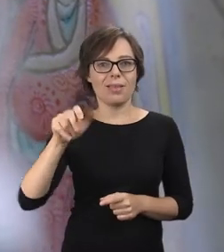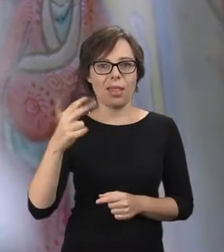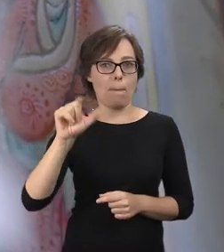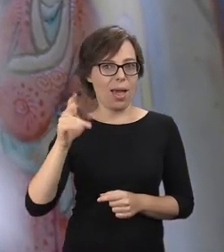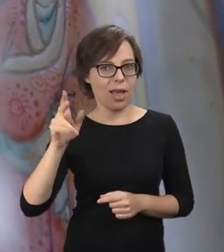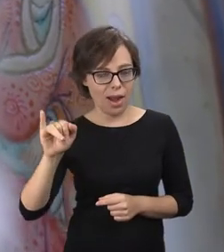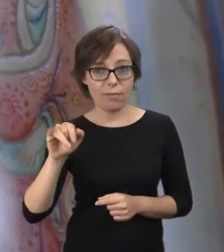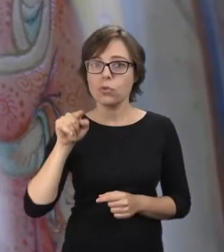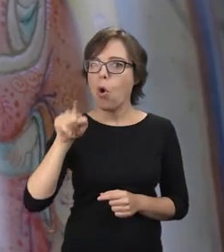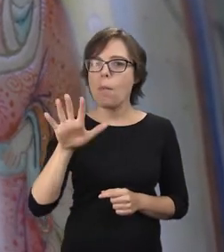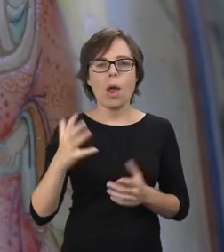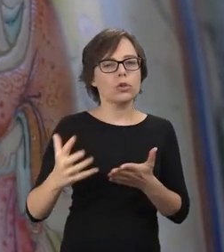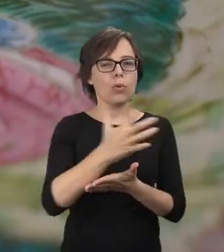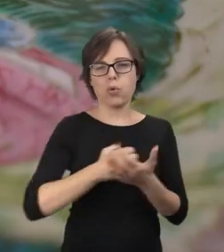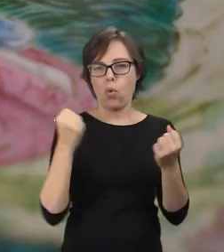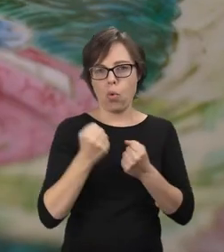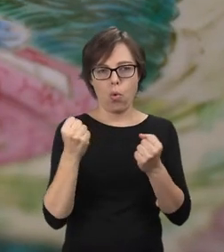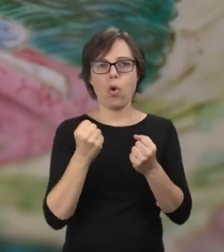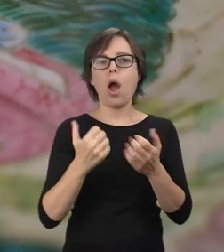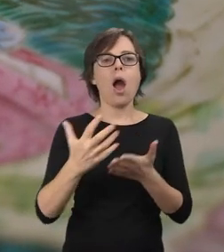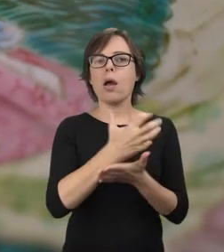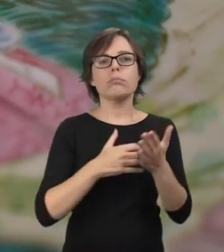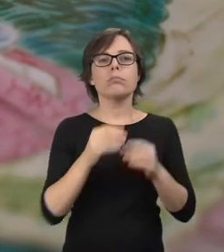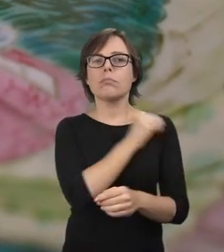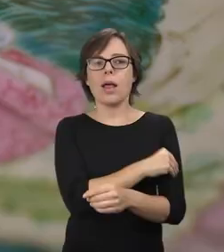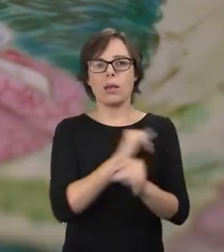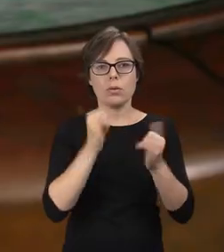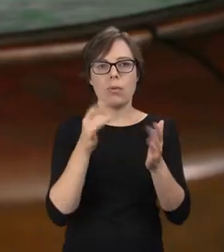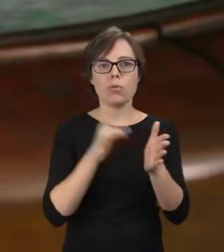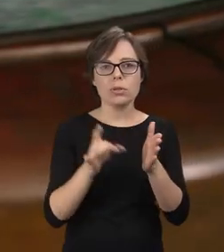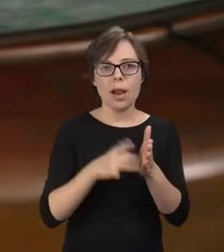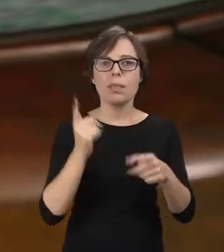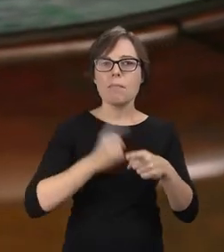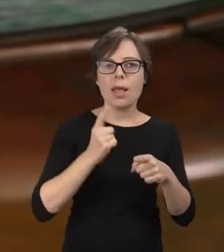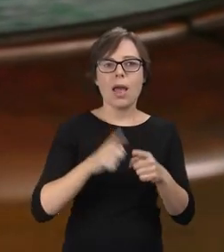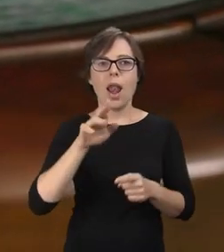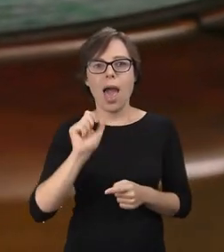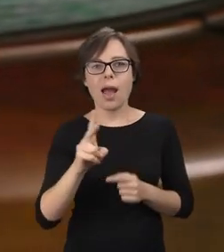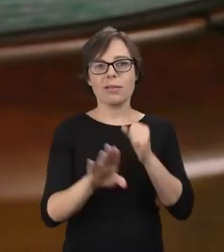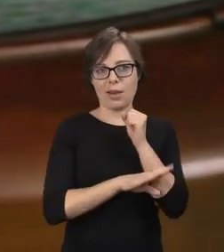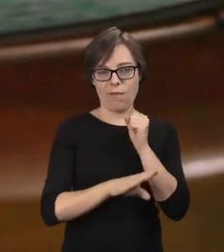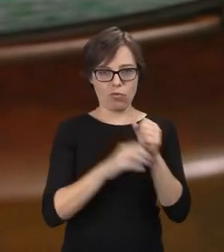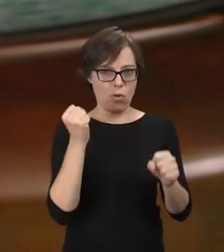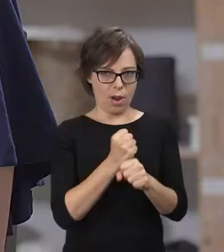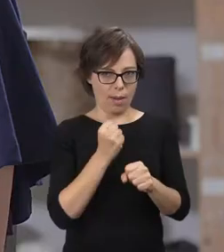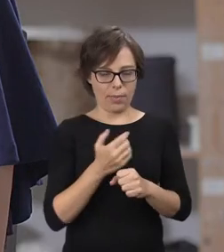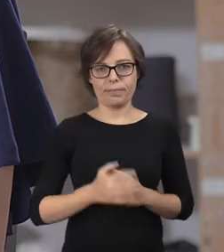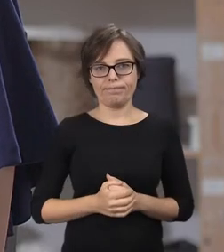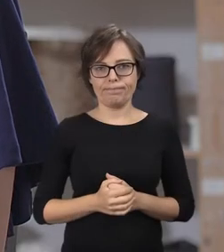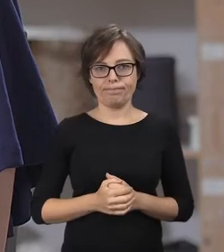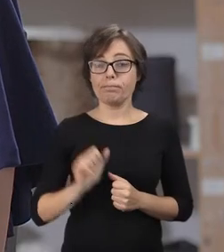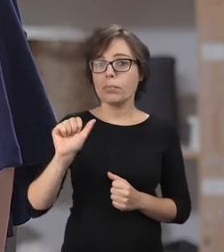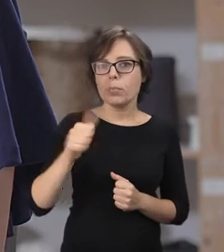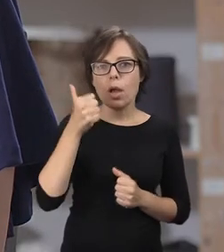zgromadził spory zbiór wyrobów porcelanowych, metalowych, z laki, drewna czy kamienia. Najpierw